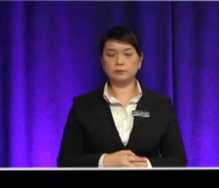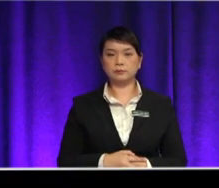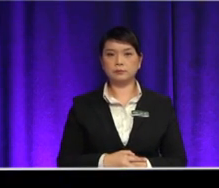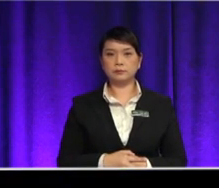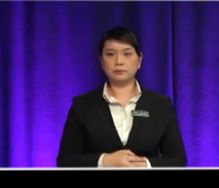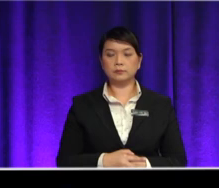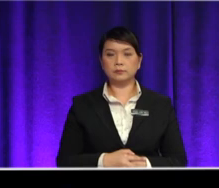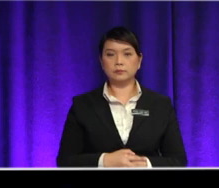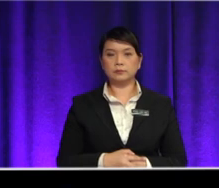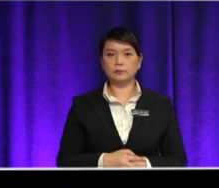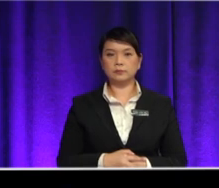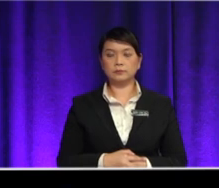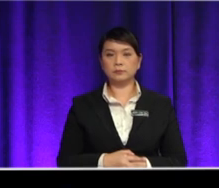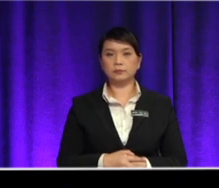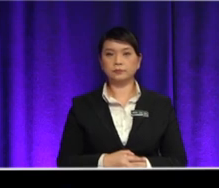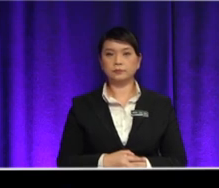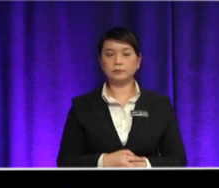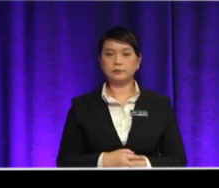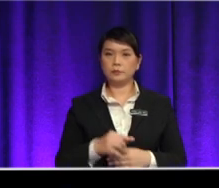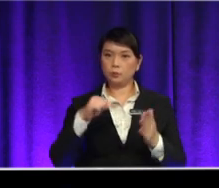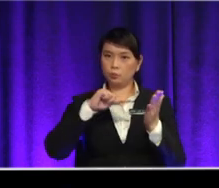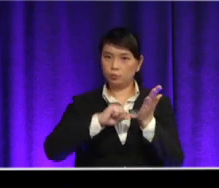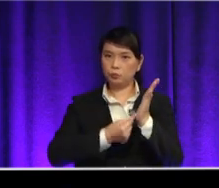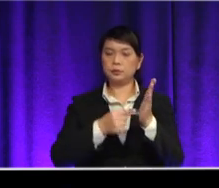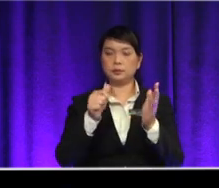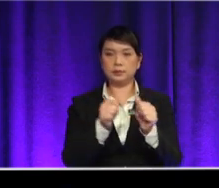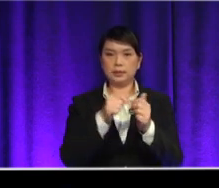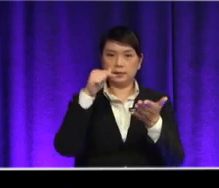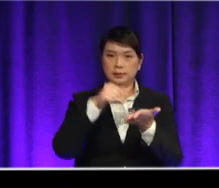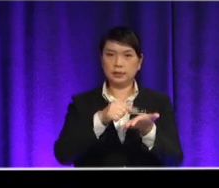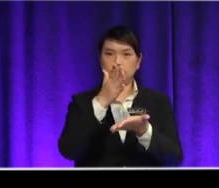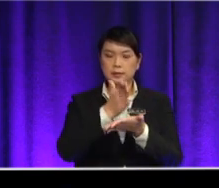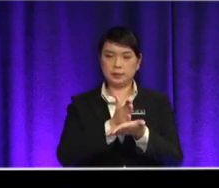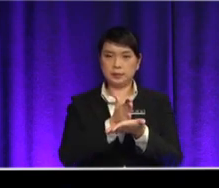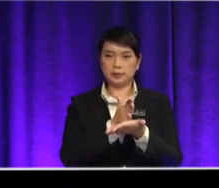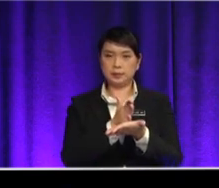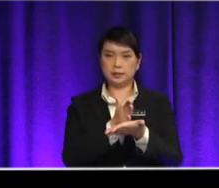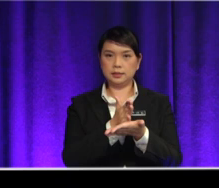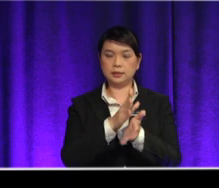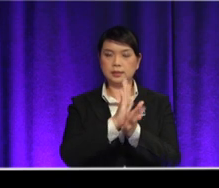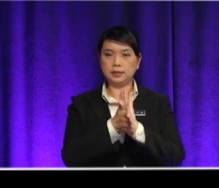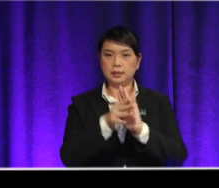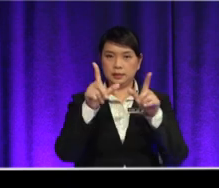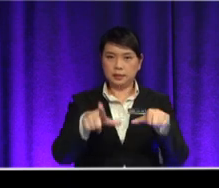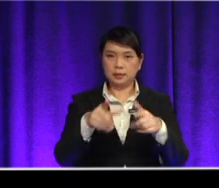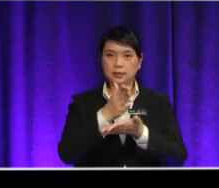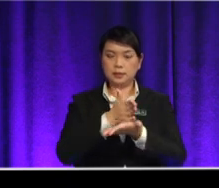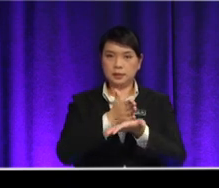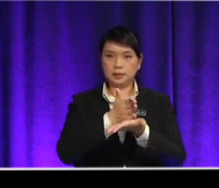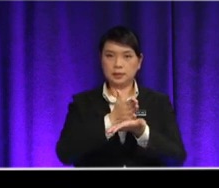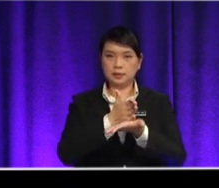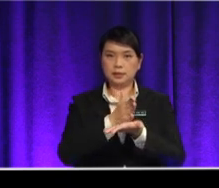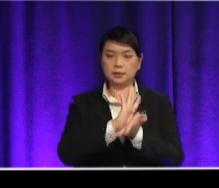tengah. Okey, jadi kita letak 8, 23 semua itu di tengah-tengah dan juga nilai